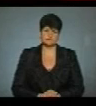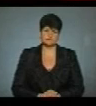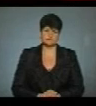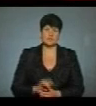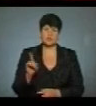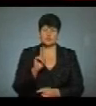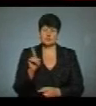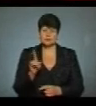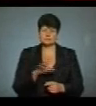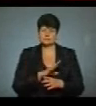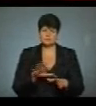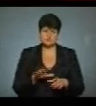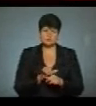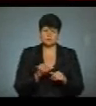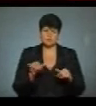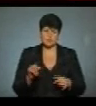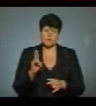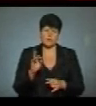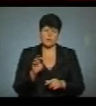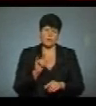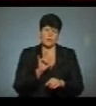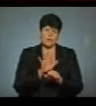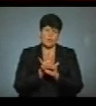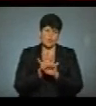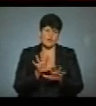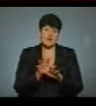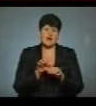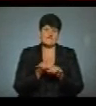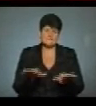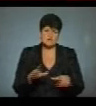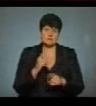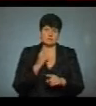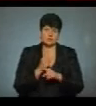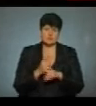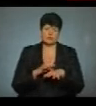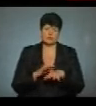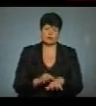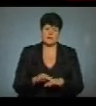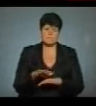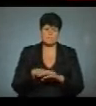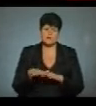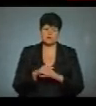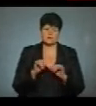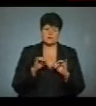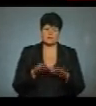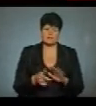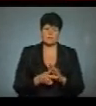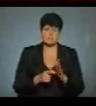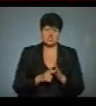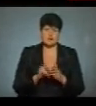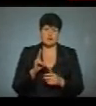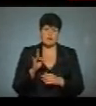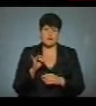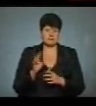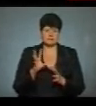Щоб запобігти поширенню коронавірусу, відзавтра в Тернополі заборонили проводити масові заходи в приміщеннях. Карантин у школах не ввели.